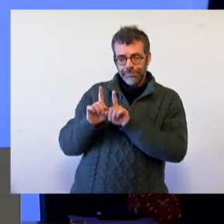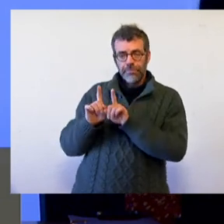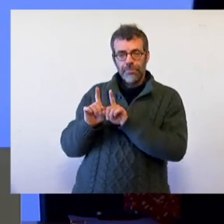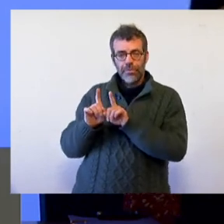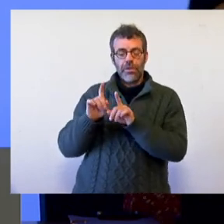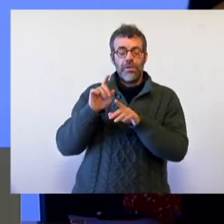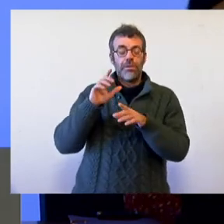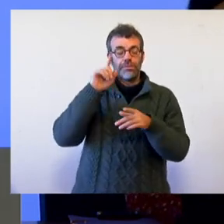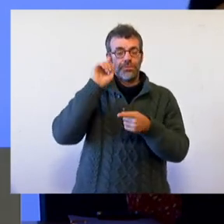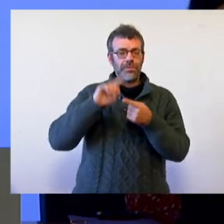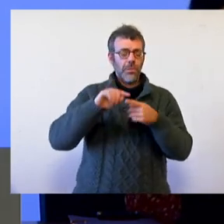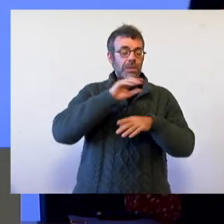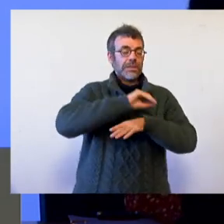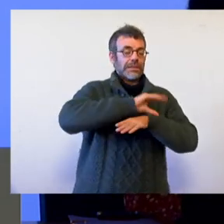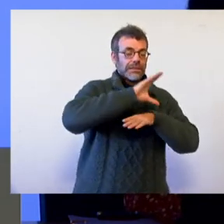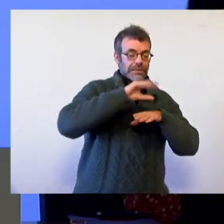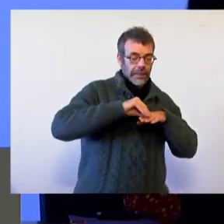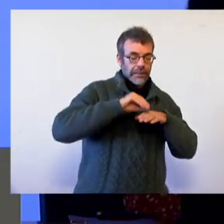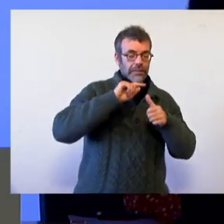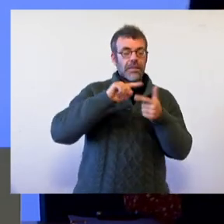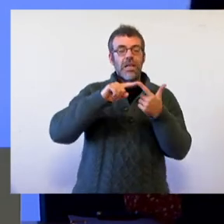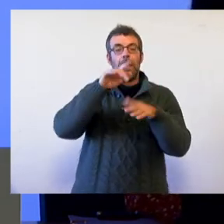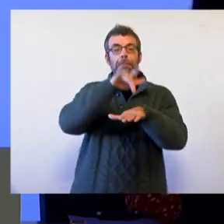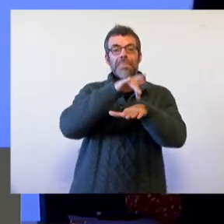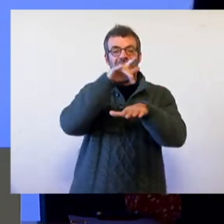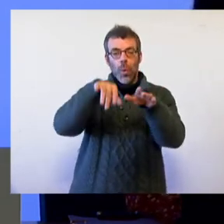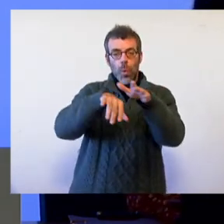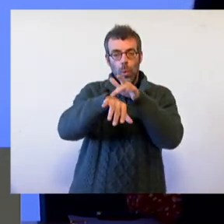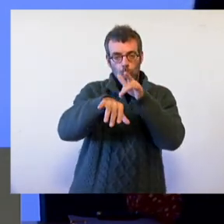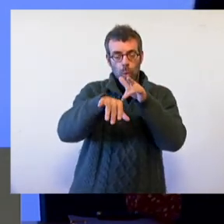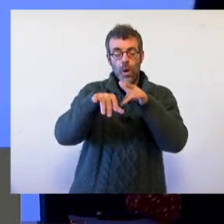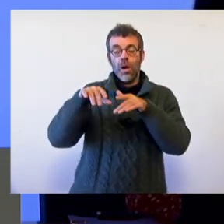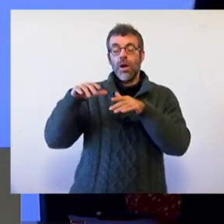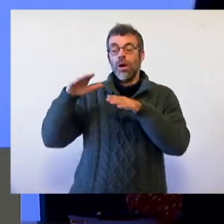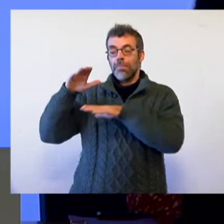territoires, mer, terre et montagne,